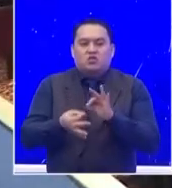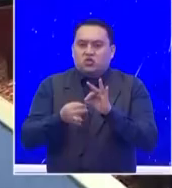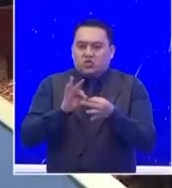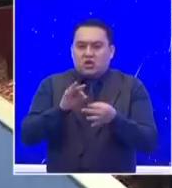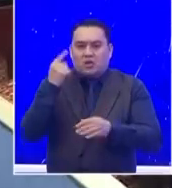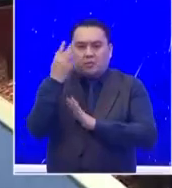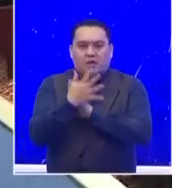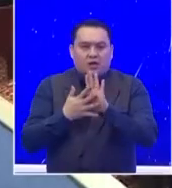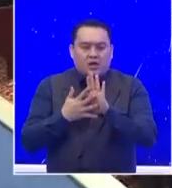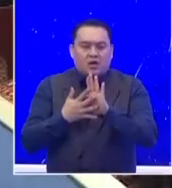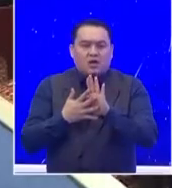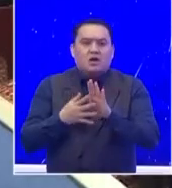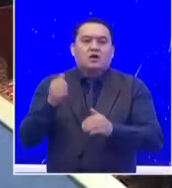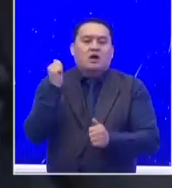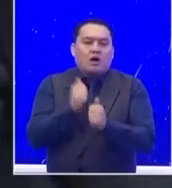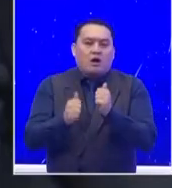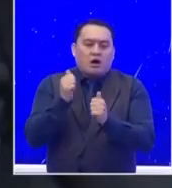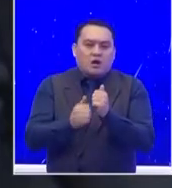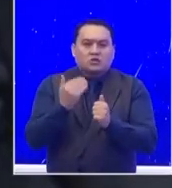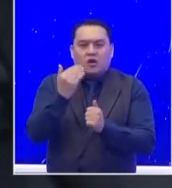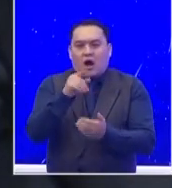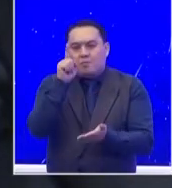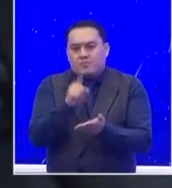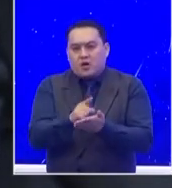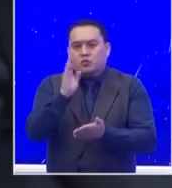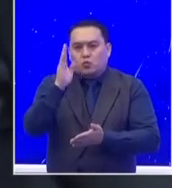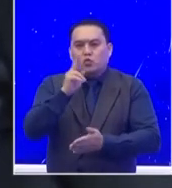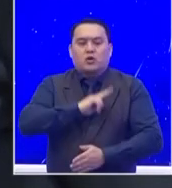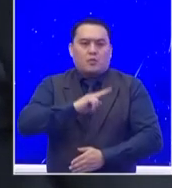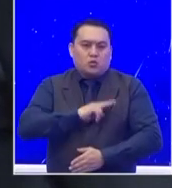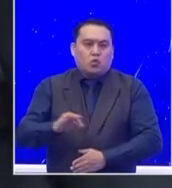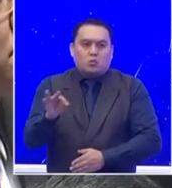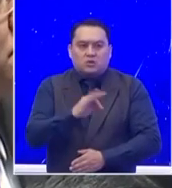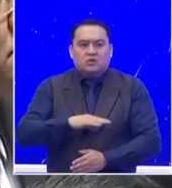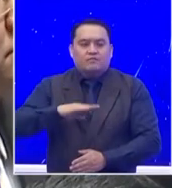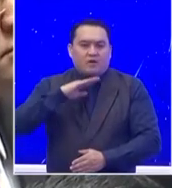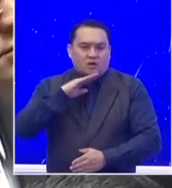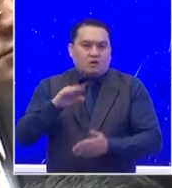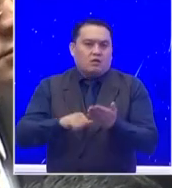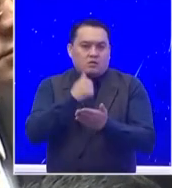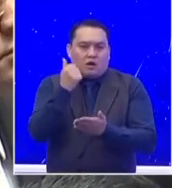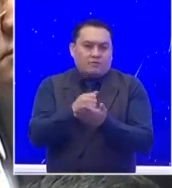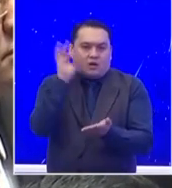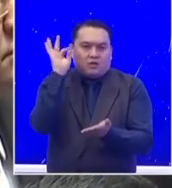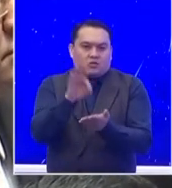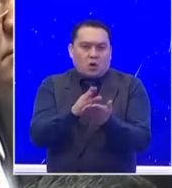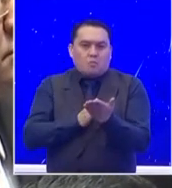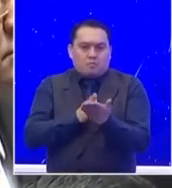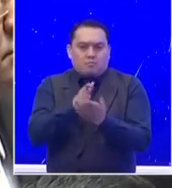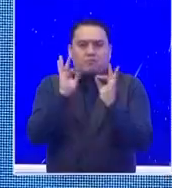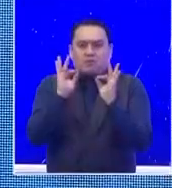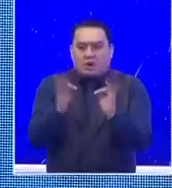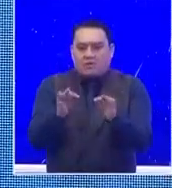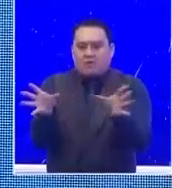детального изучения. Словом, задач, над которыми должна и будет работать область, хватает. Главное – нацелить их правильно и